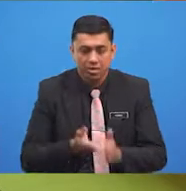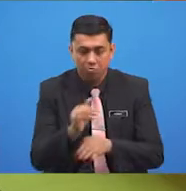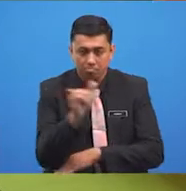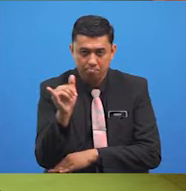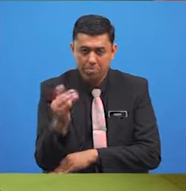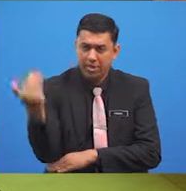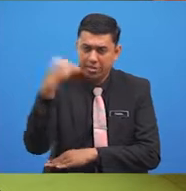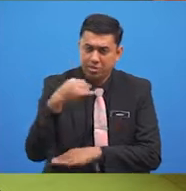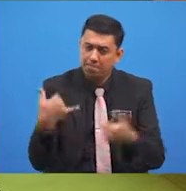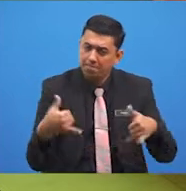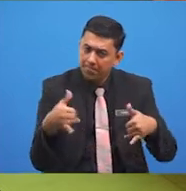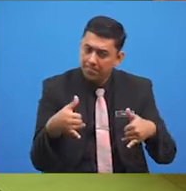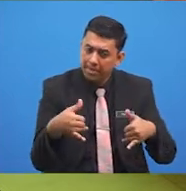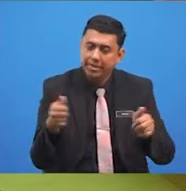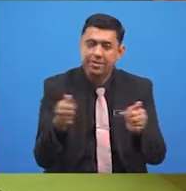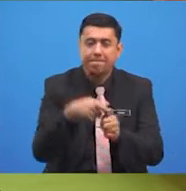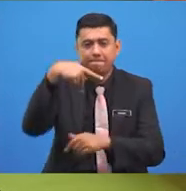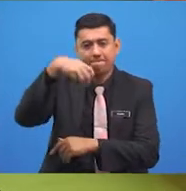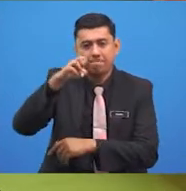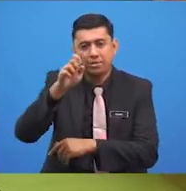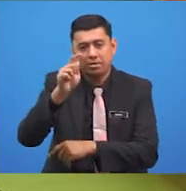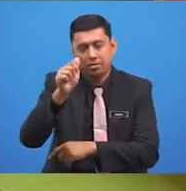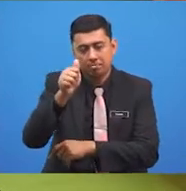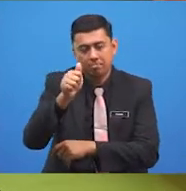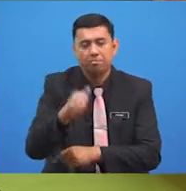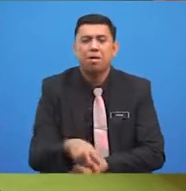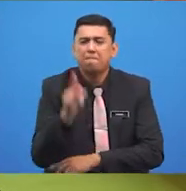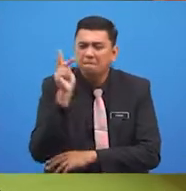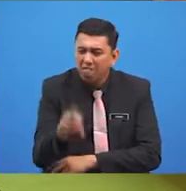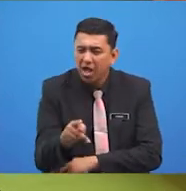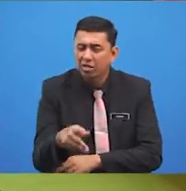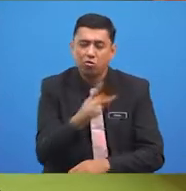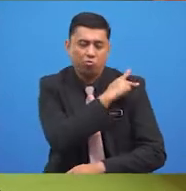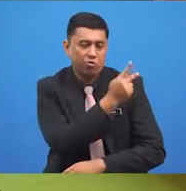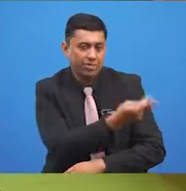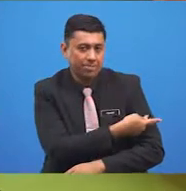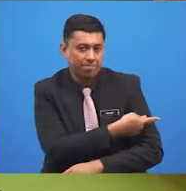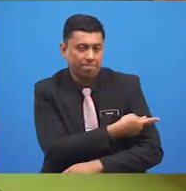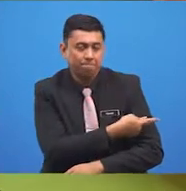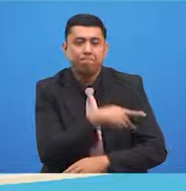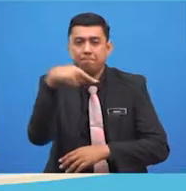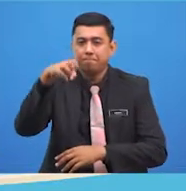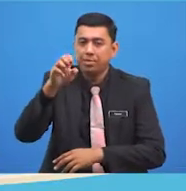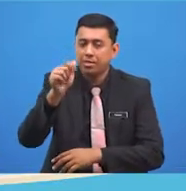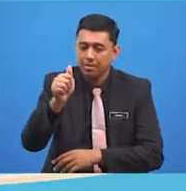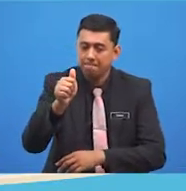Seterusnya, jom bermain dengan peta. Cikgu pasti murid-murid telah menguasai peta Malaysia.